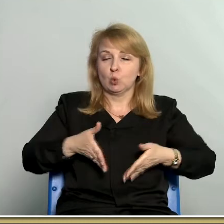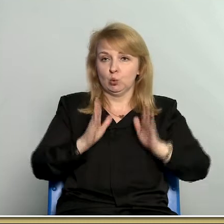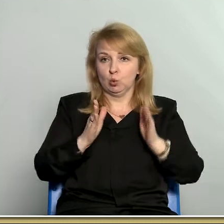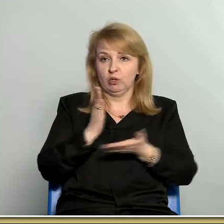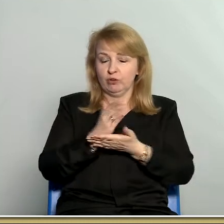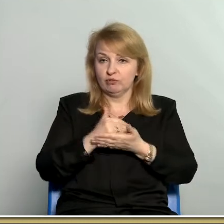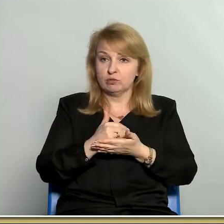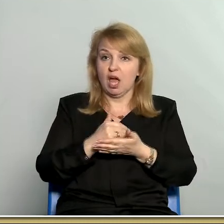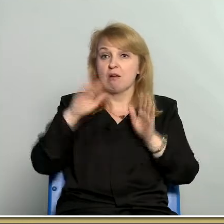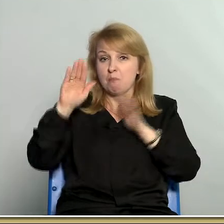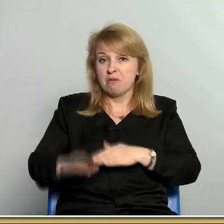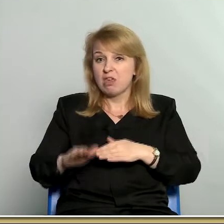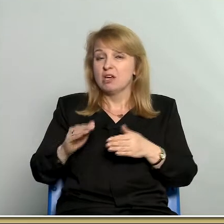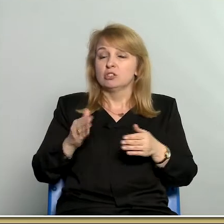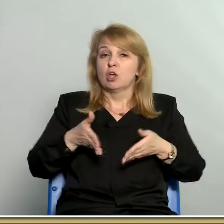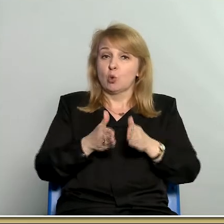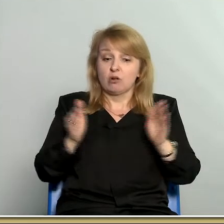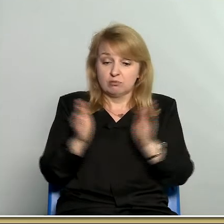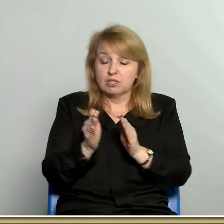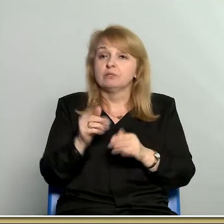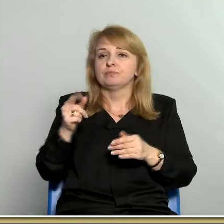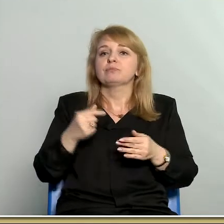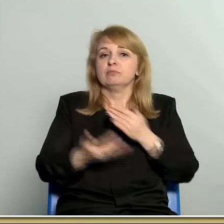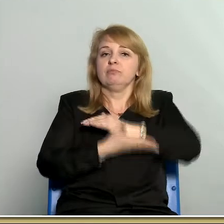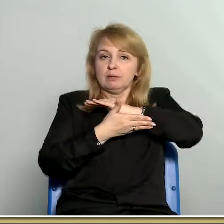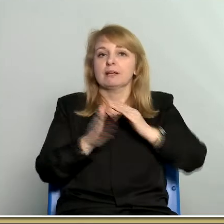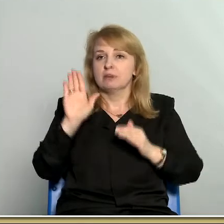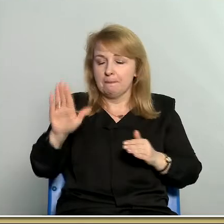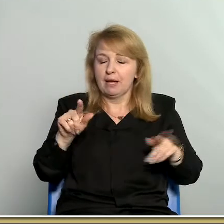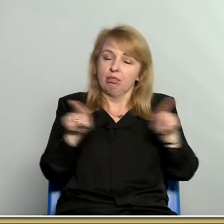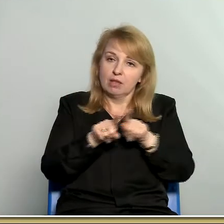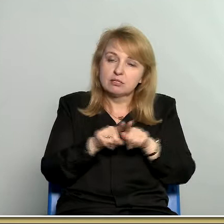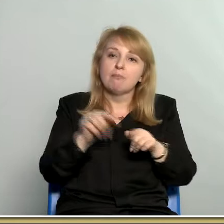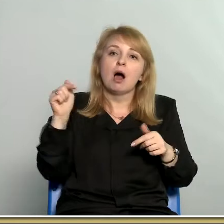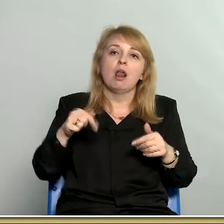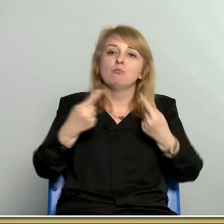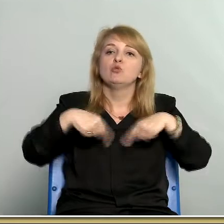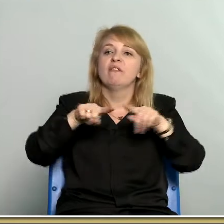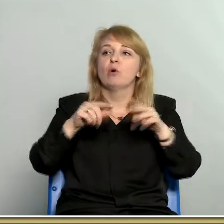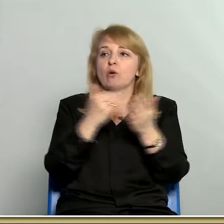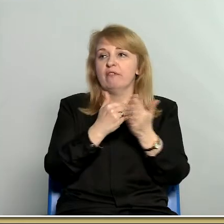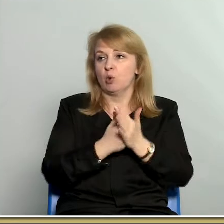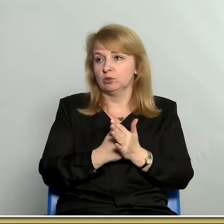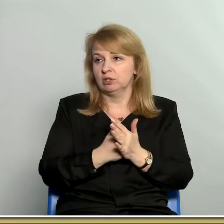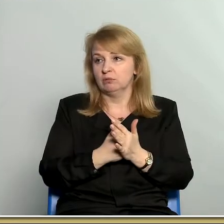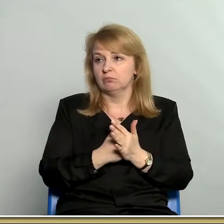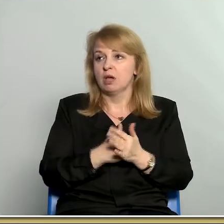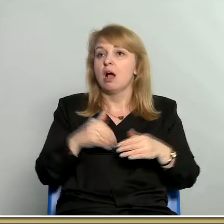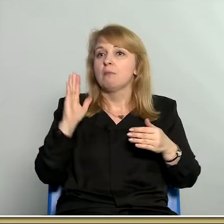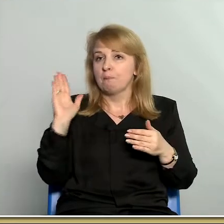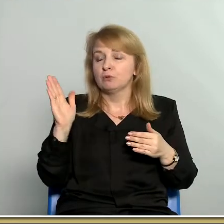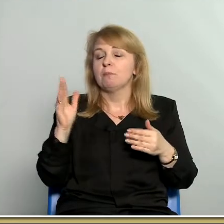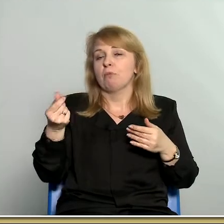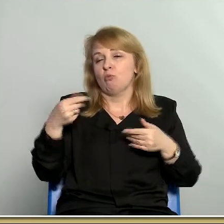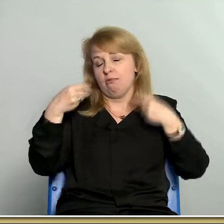kategorii powiatowych i gminnych, takie wsparcie też jest przewidziane, ale oczywiście pod spełnieniem warunków wynikających z umowy partnerstwa.